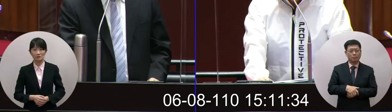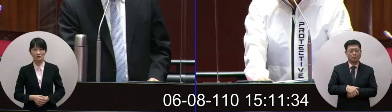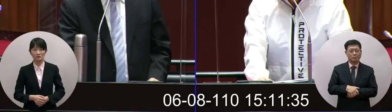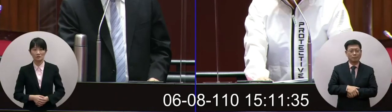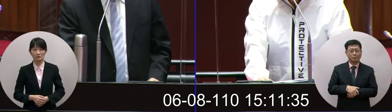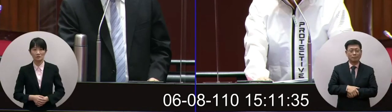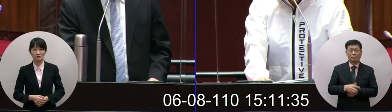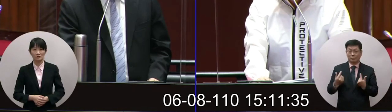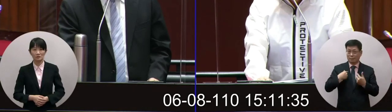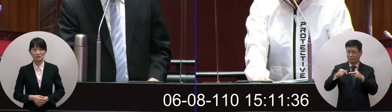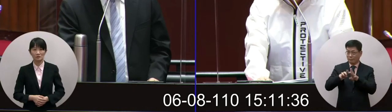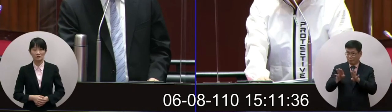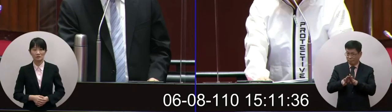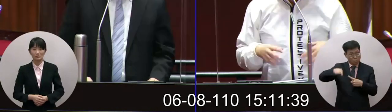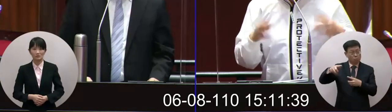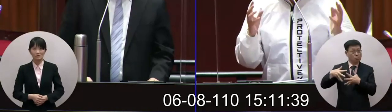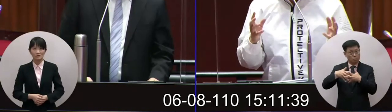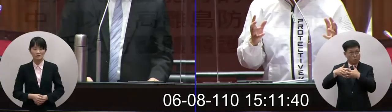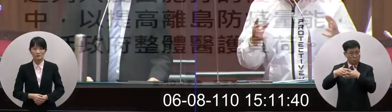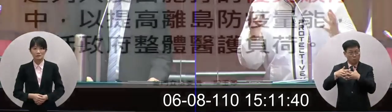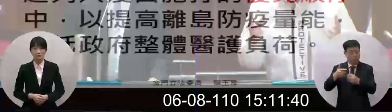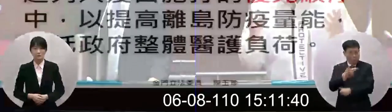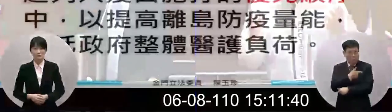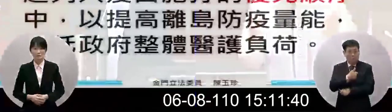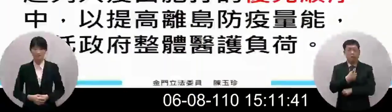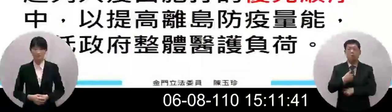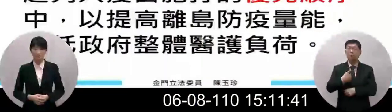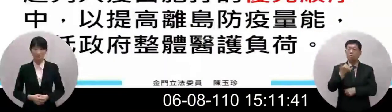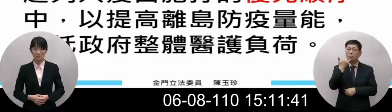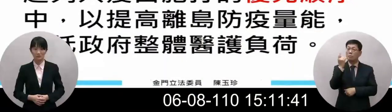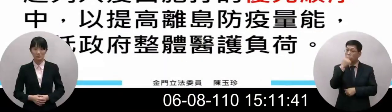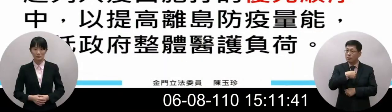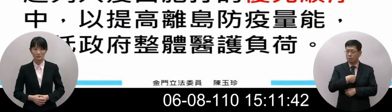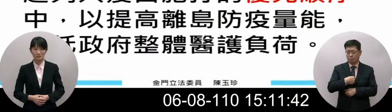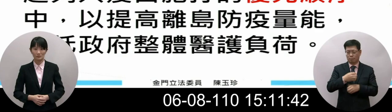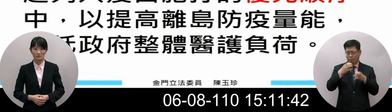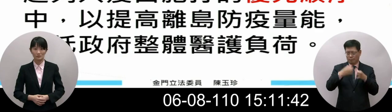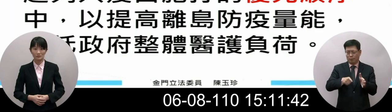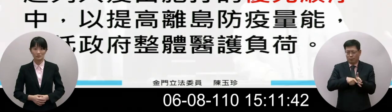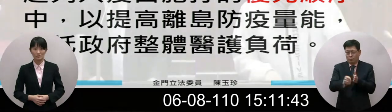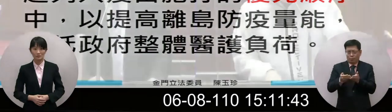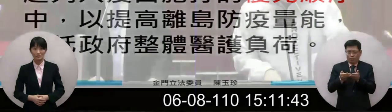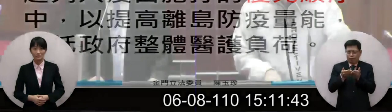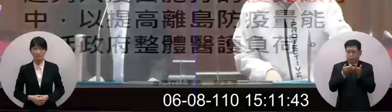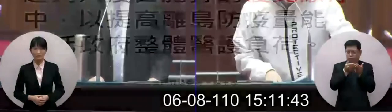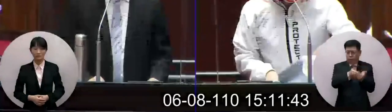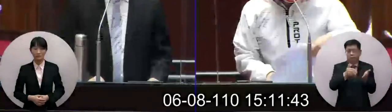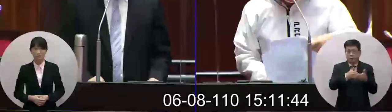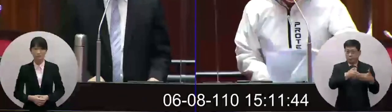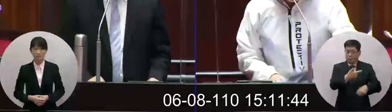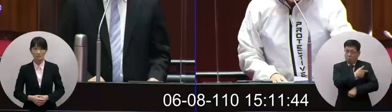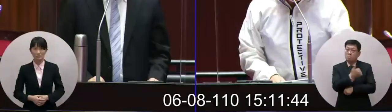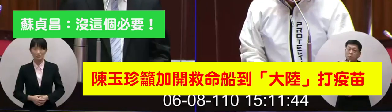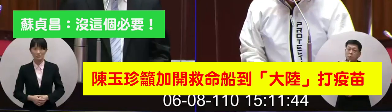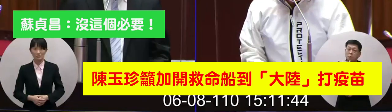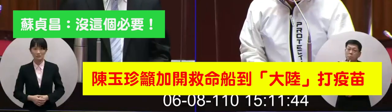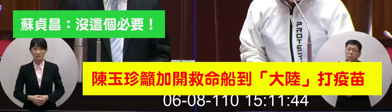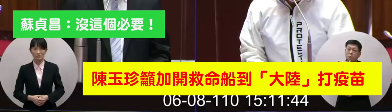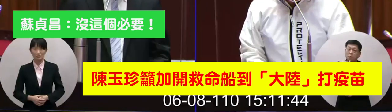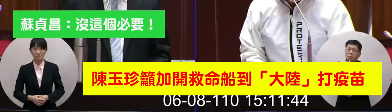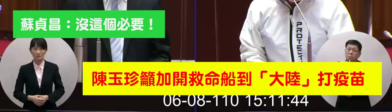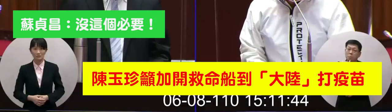这个离岛哈，我们基本离大陆比较近嘛。如果有人愿意，我们开个救命的这个疫苗专船，这样到大陆去打，可不可行？